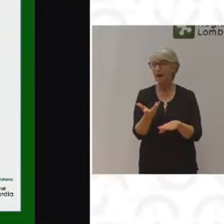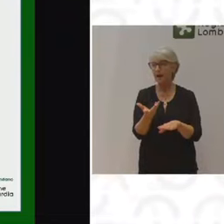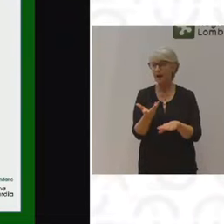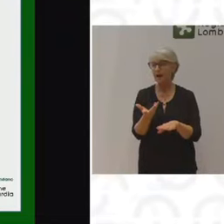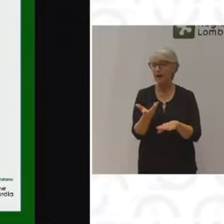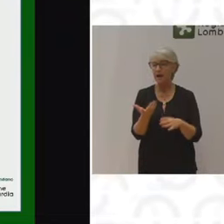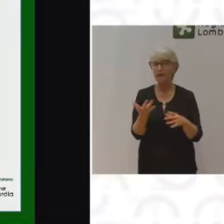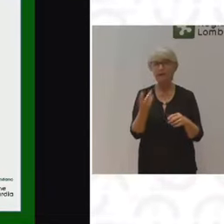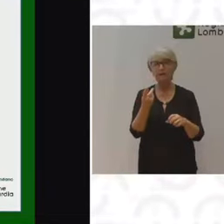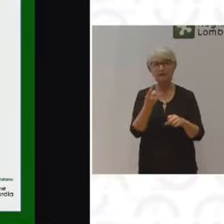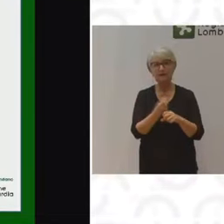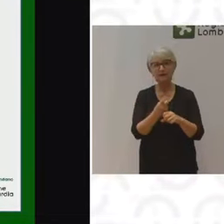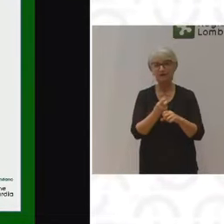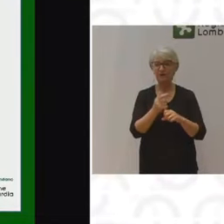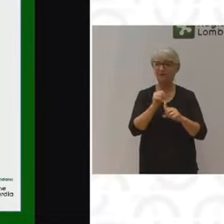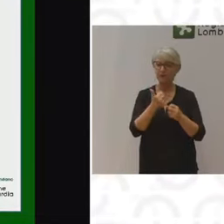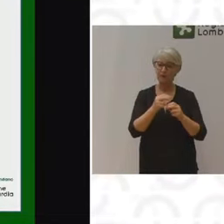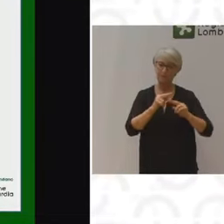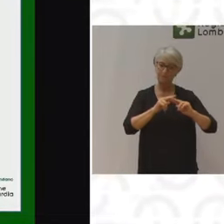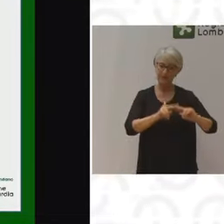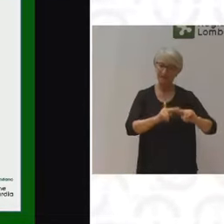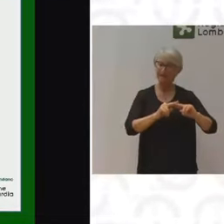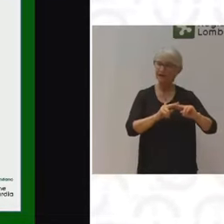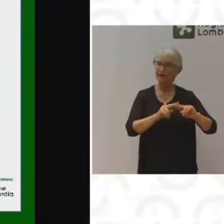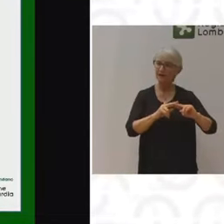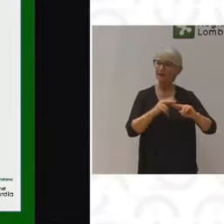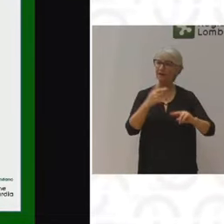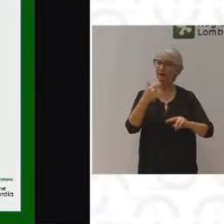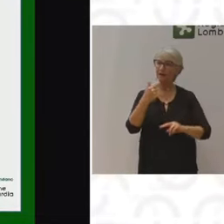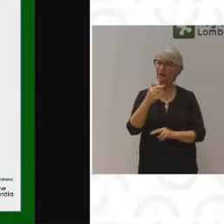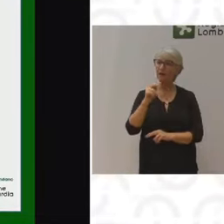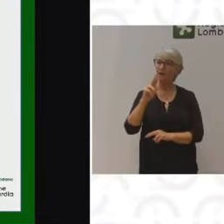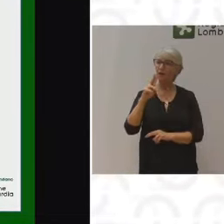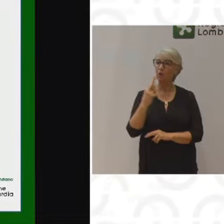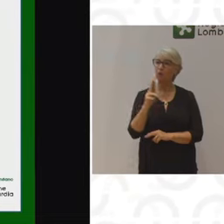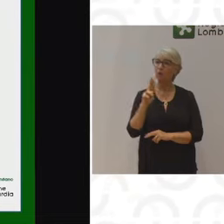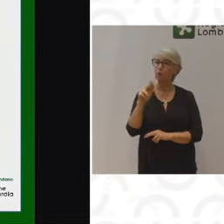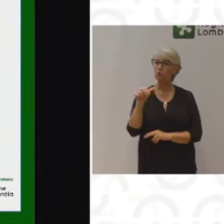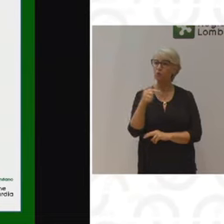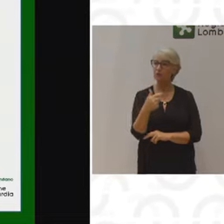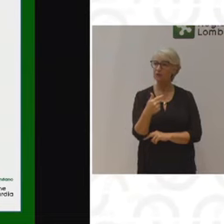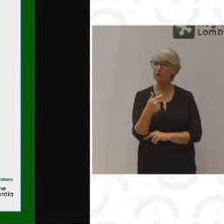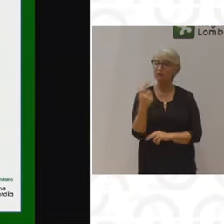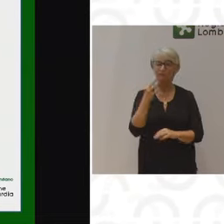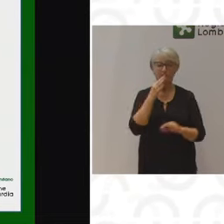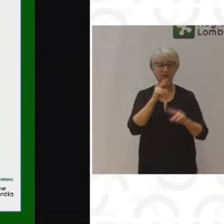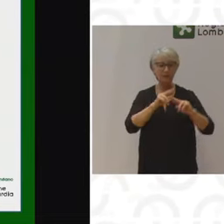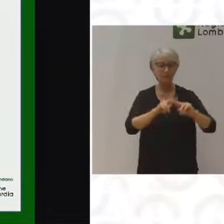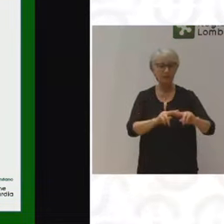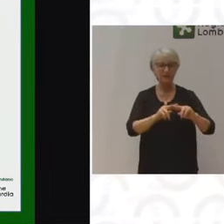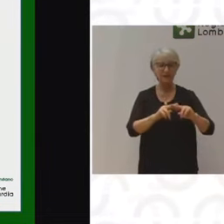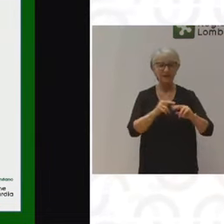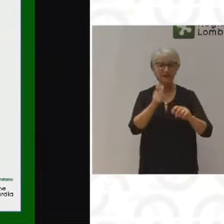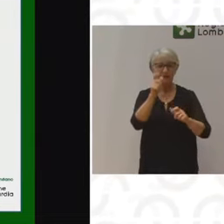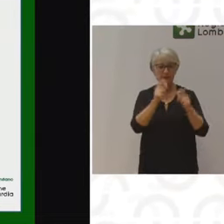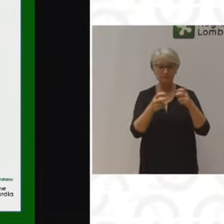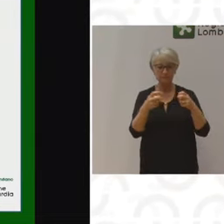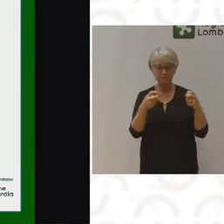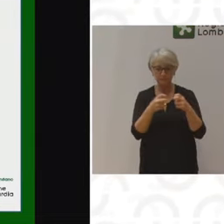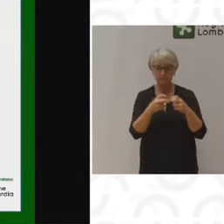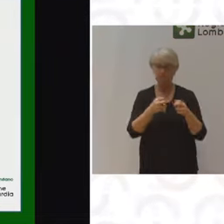che deve essere comunque mantenere anche il trust un istituto che deve essere mantenuto a livello flessibile e personalizzabile,